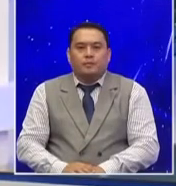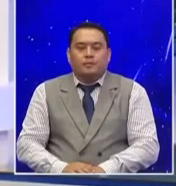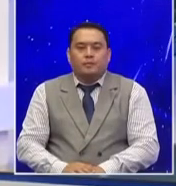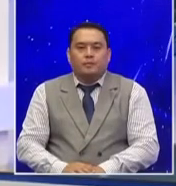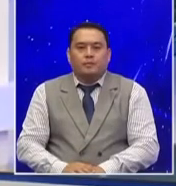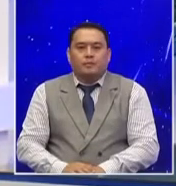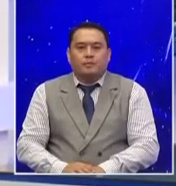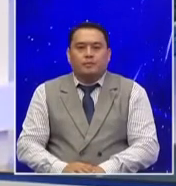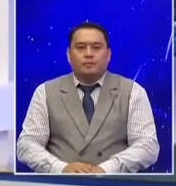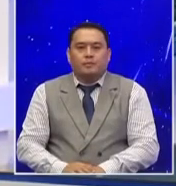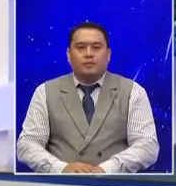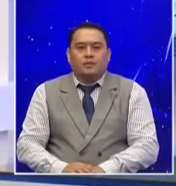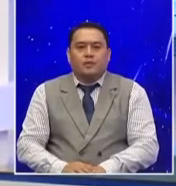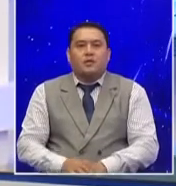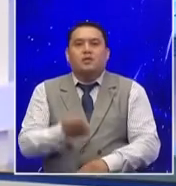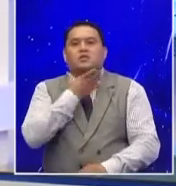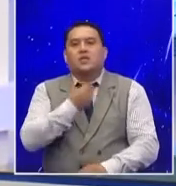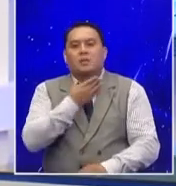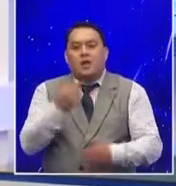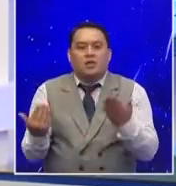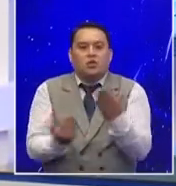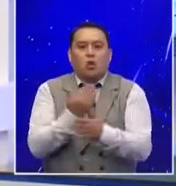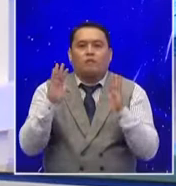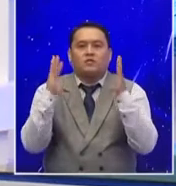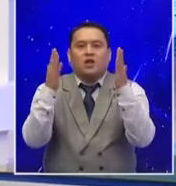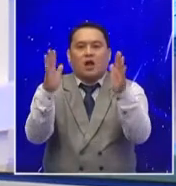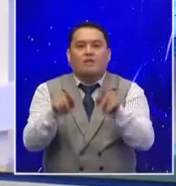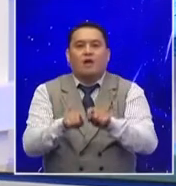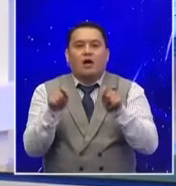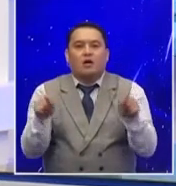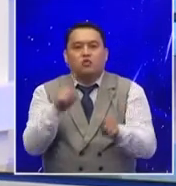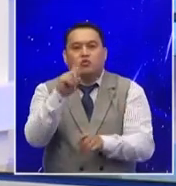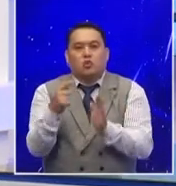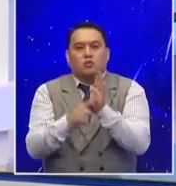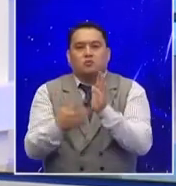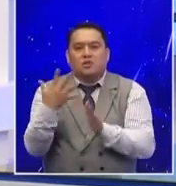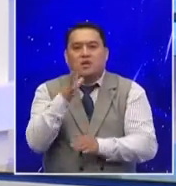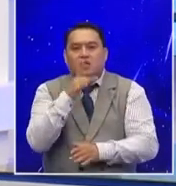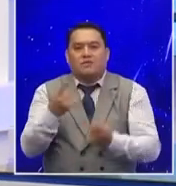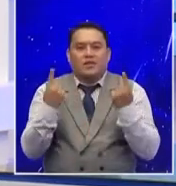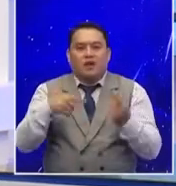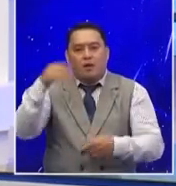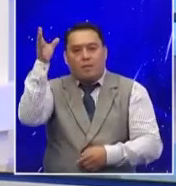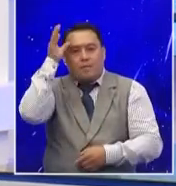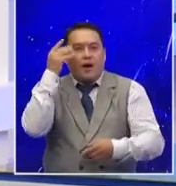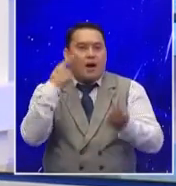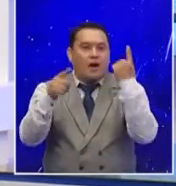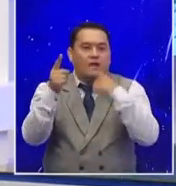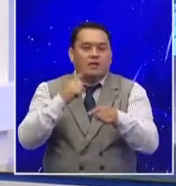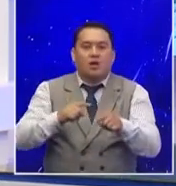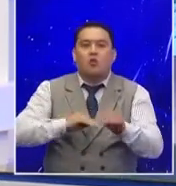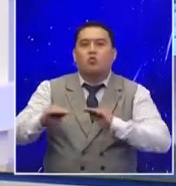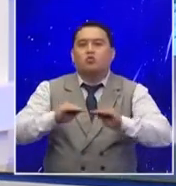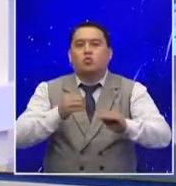По следам Абая, в семье заложена новая аллея в честь 175-летия великого поэта. В благоустройстве зеленой зоны